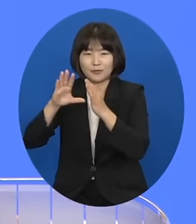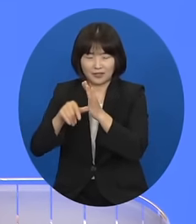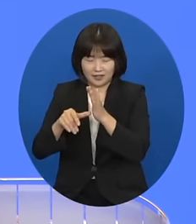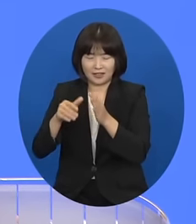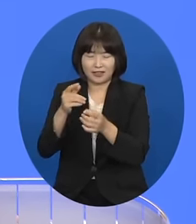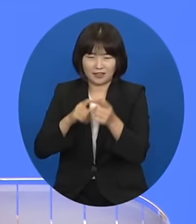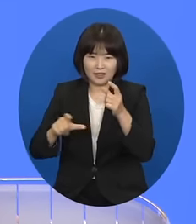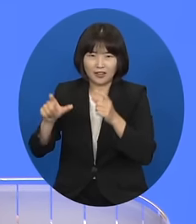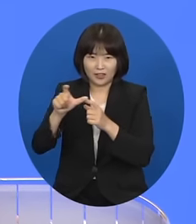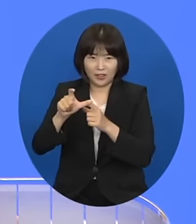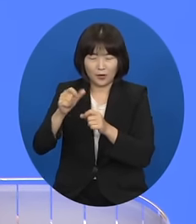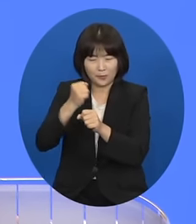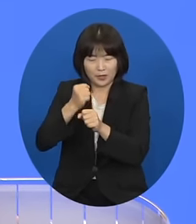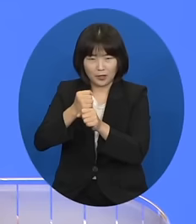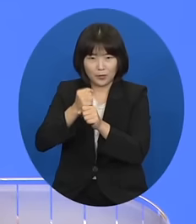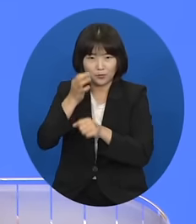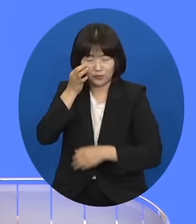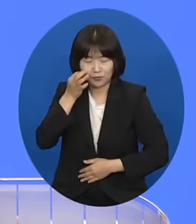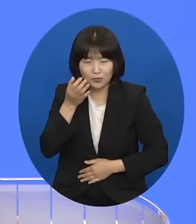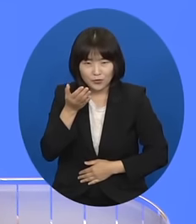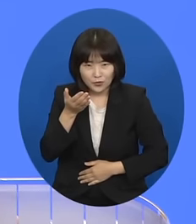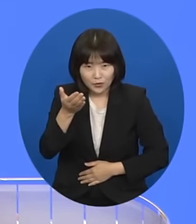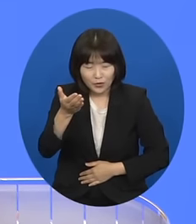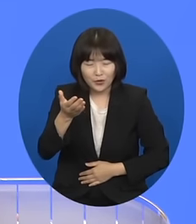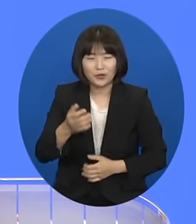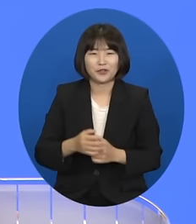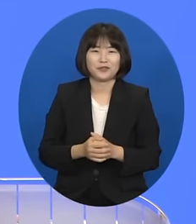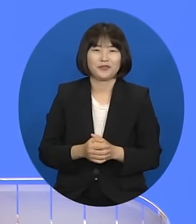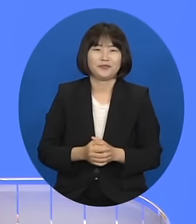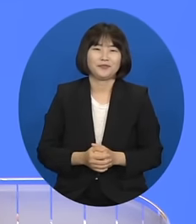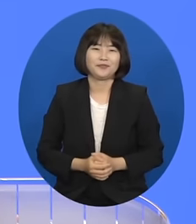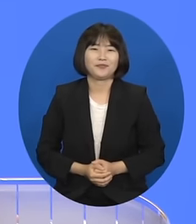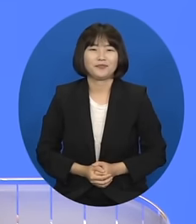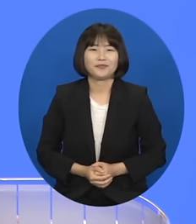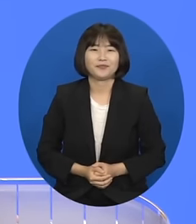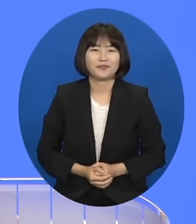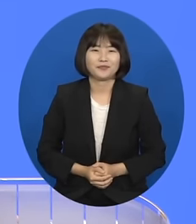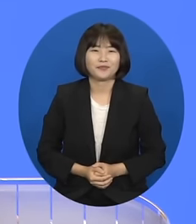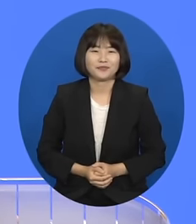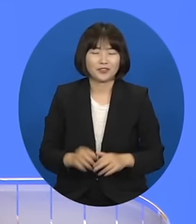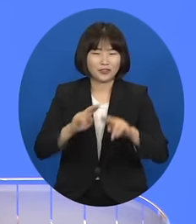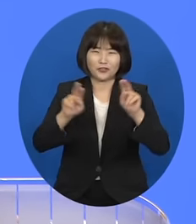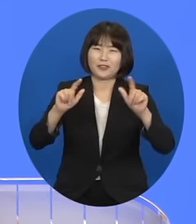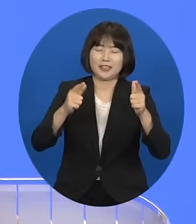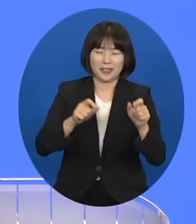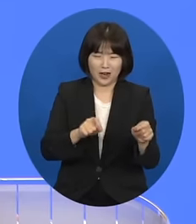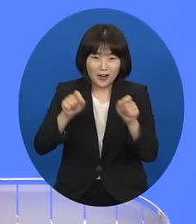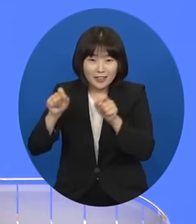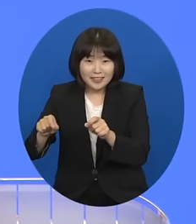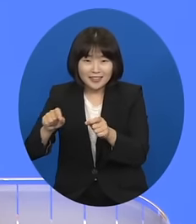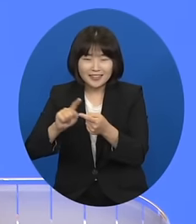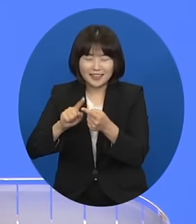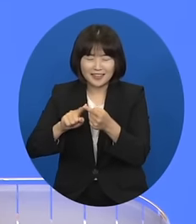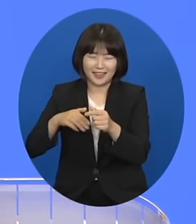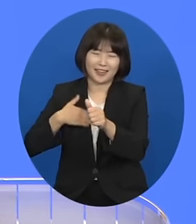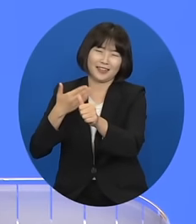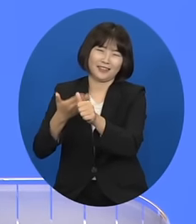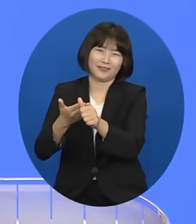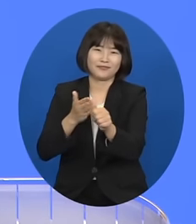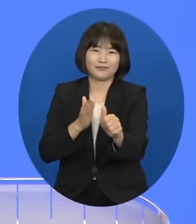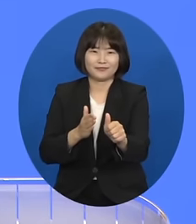모습으로 찾아갈 수 있도록 아이들에게 소망을 심어주시기 바랍니다. 네, 취소된 게 아니라 연기되었다는 것만